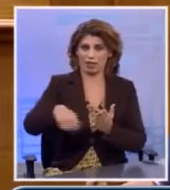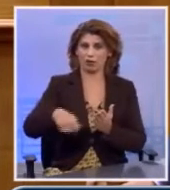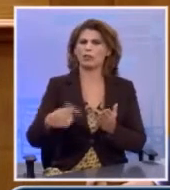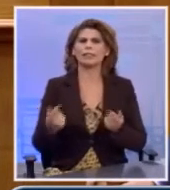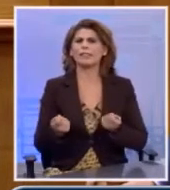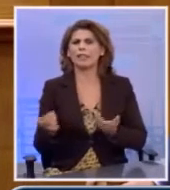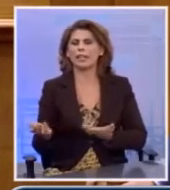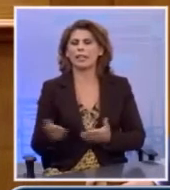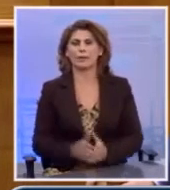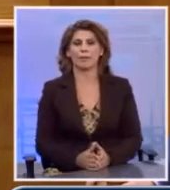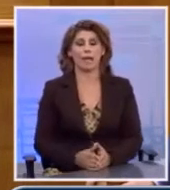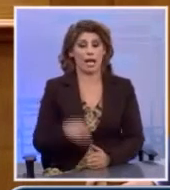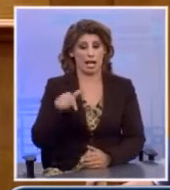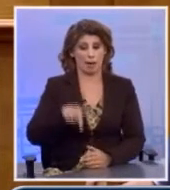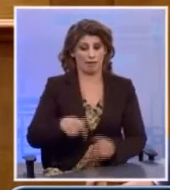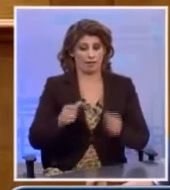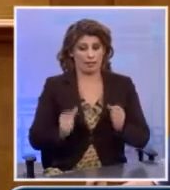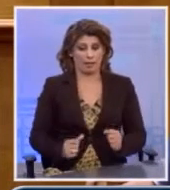κάνατε από αυτό εδώ το βήμα?